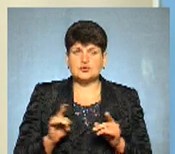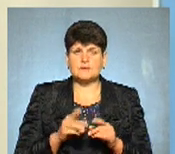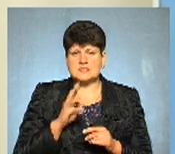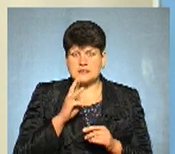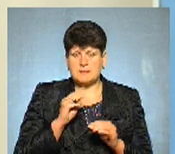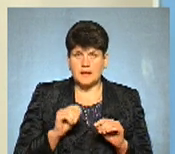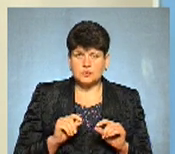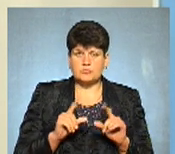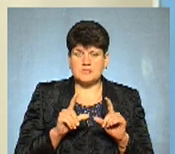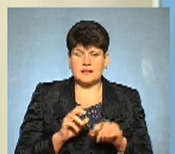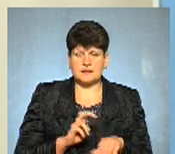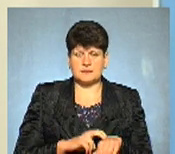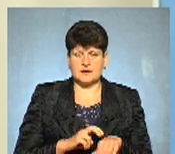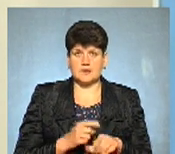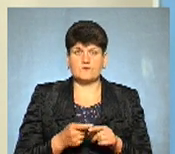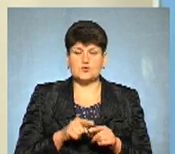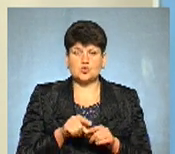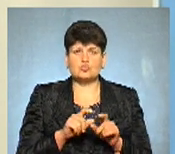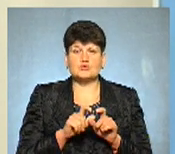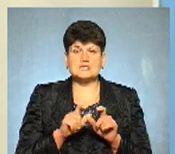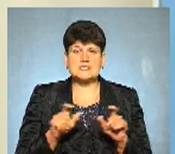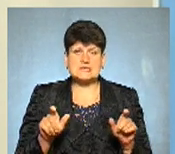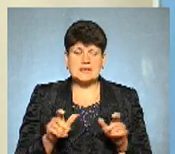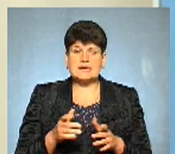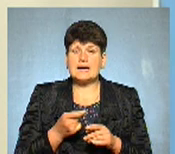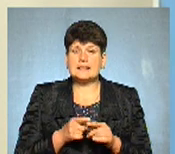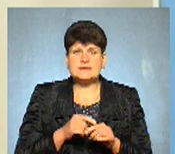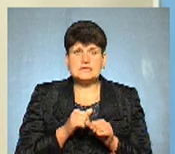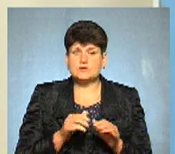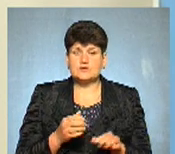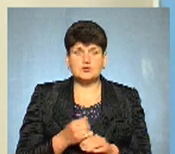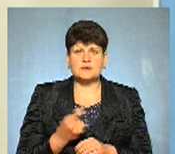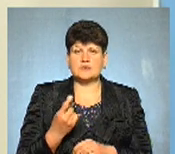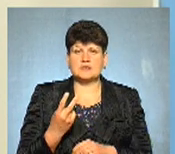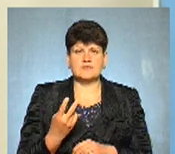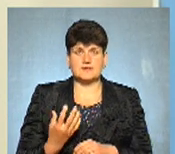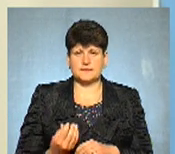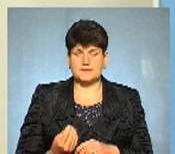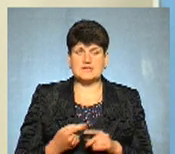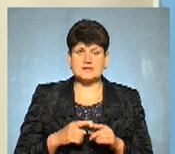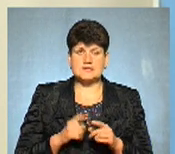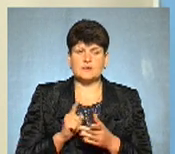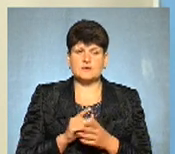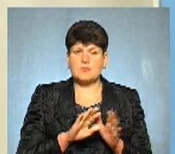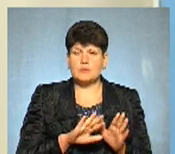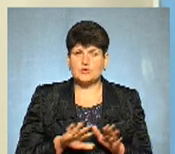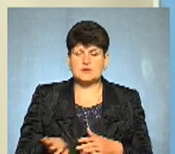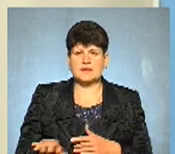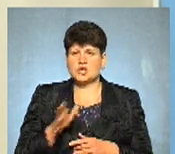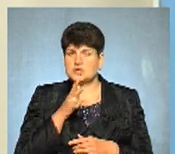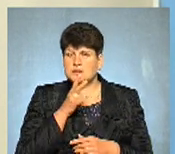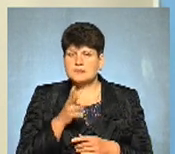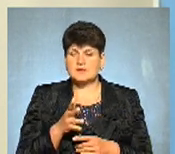зарплату підняти лікарям в даному центрі. Але це неможливо зробити за день, за два. Це, відповідно, повинен пройти термін, повинні прийнятися